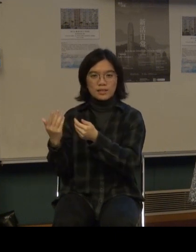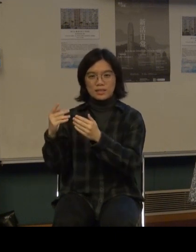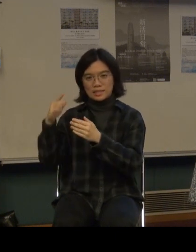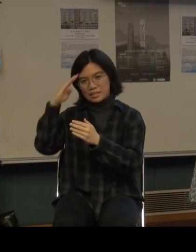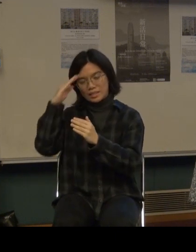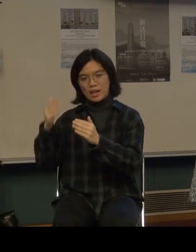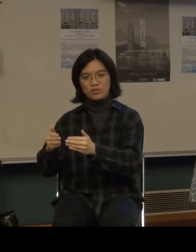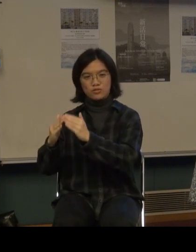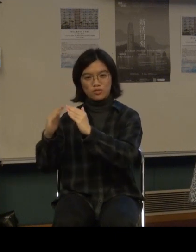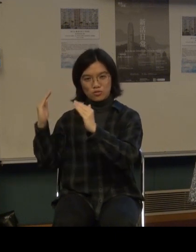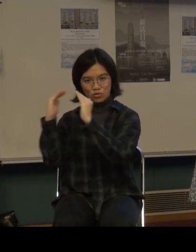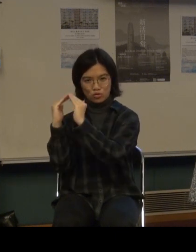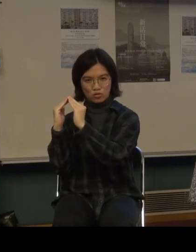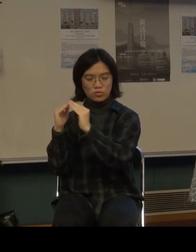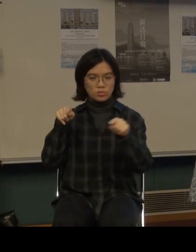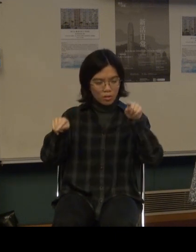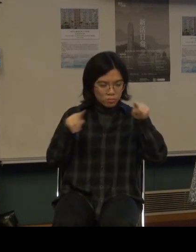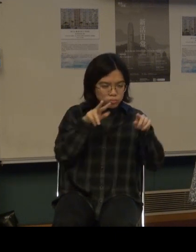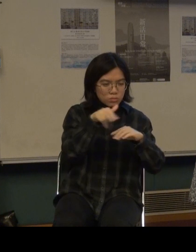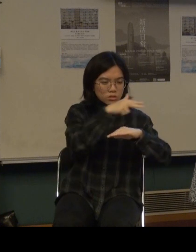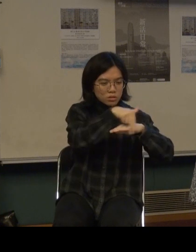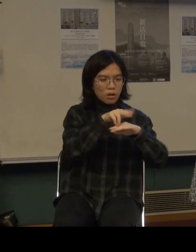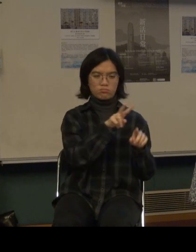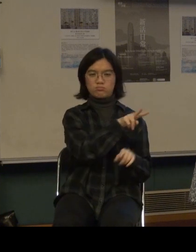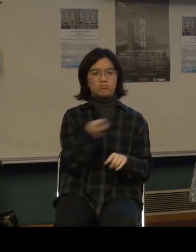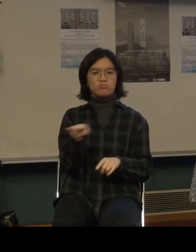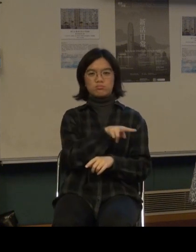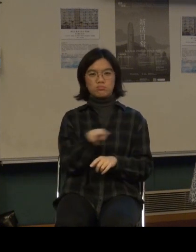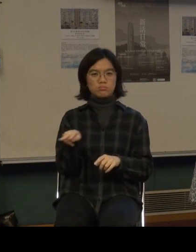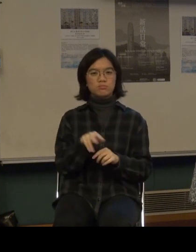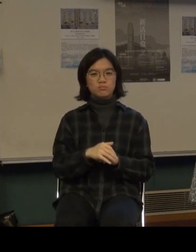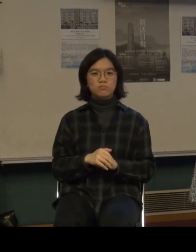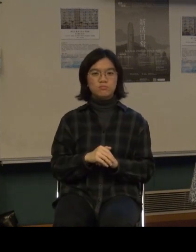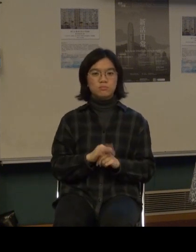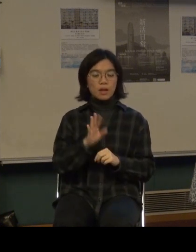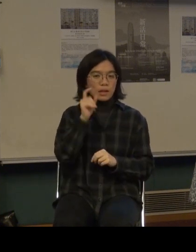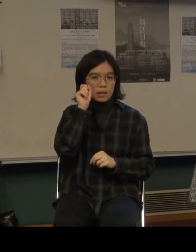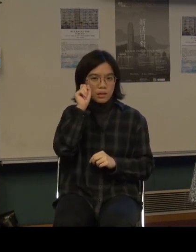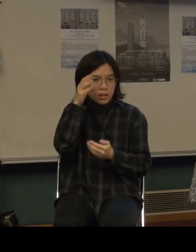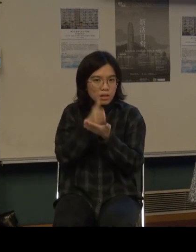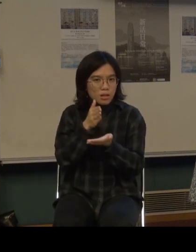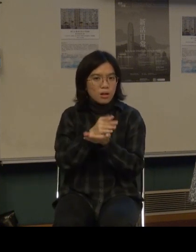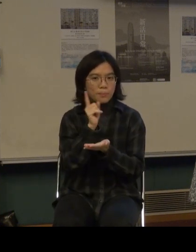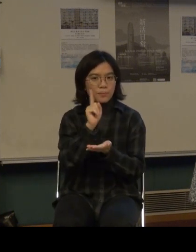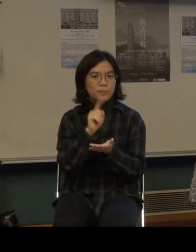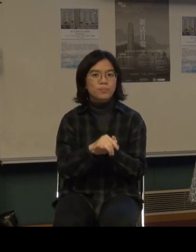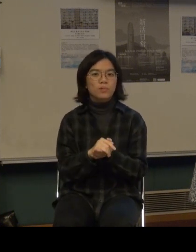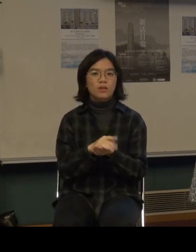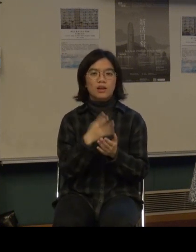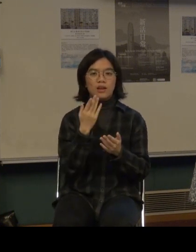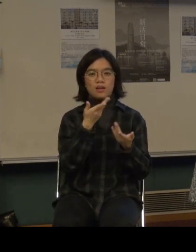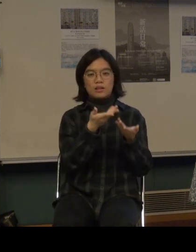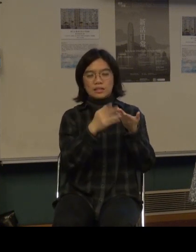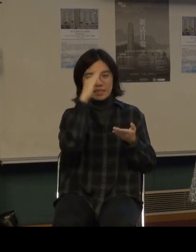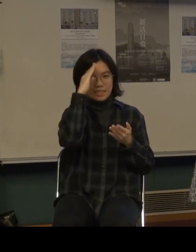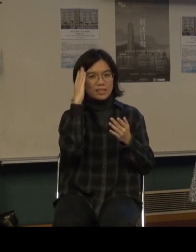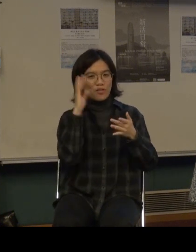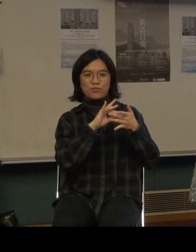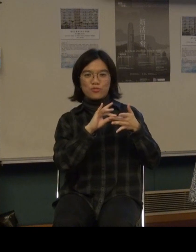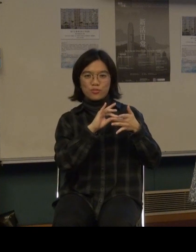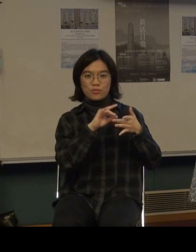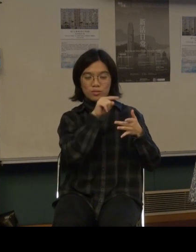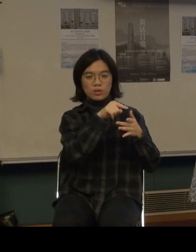上係一樣嘅即係個設計一樣，只不過咧係嗰個警察宿舍咧，因為個地盤嘅關係，呢個警察